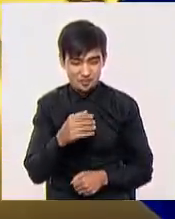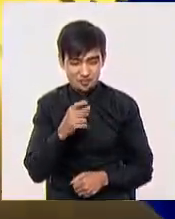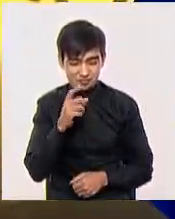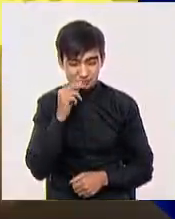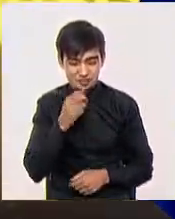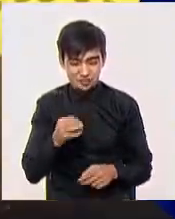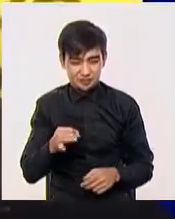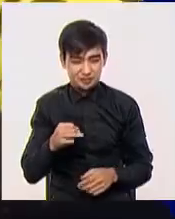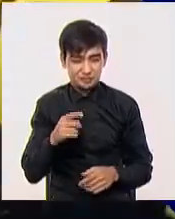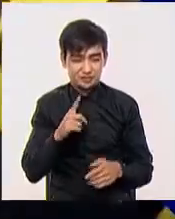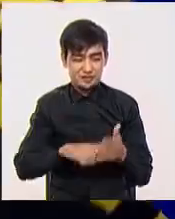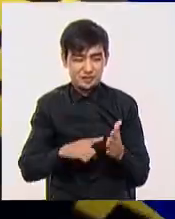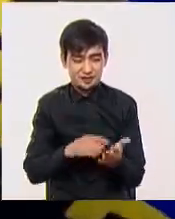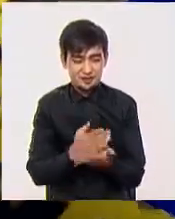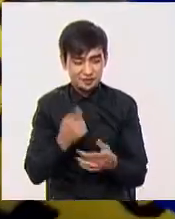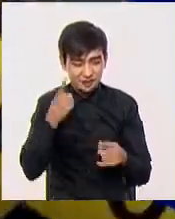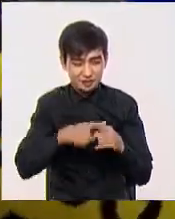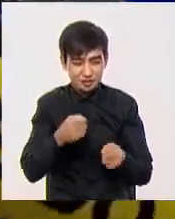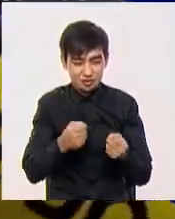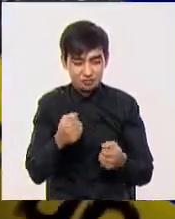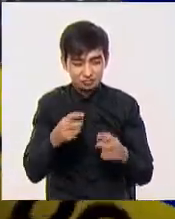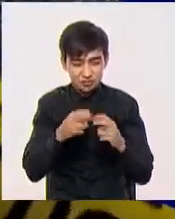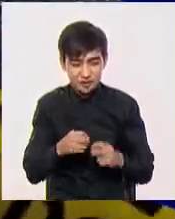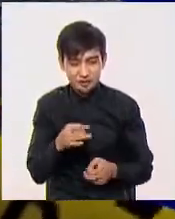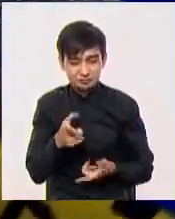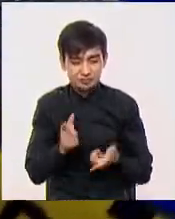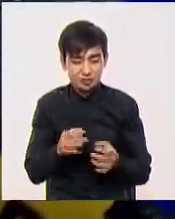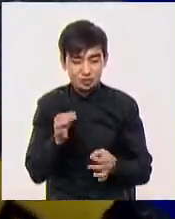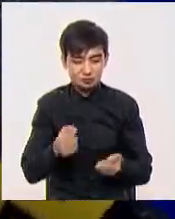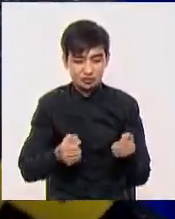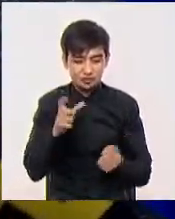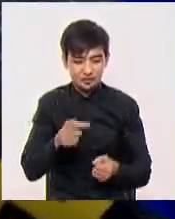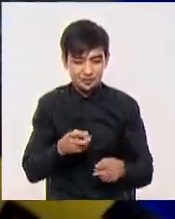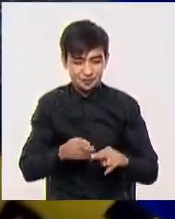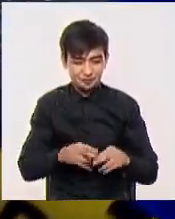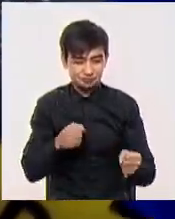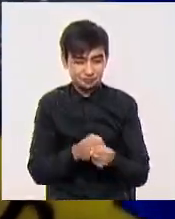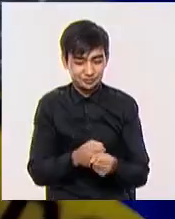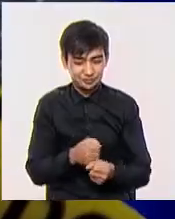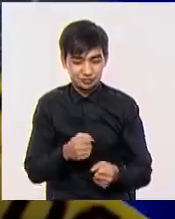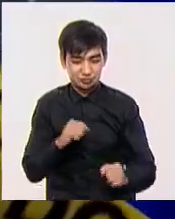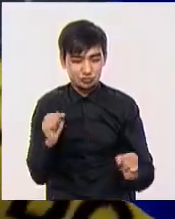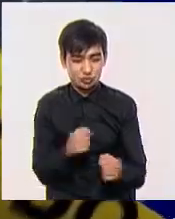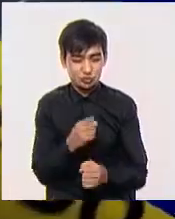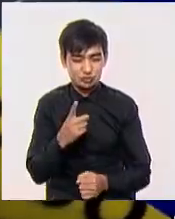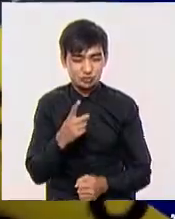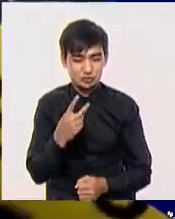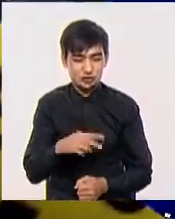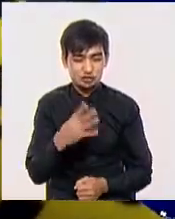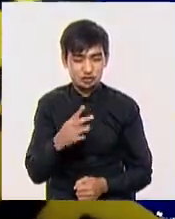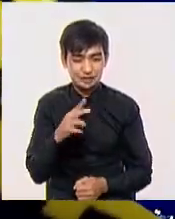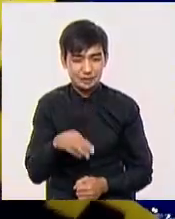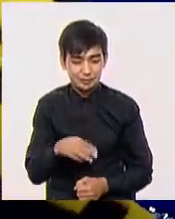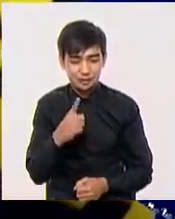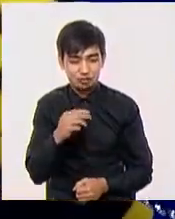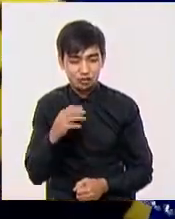сомнение результаты автотехнической экспертизы. Согласно им, автомобиль, сбивший человека, двигался со скоростью 24